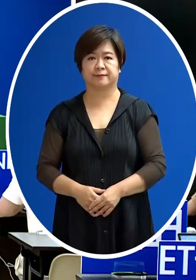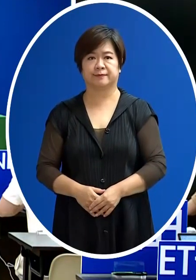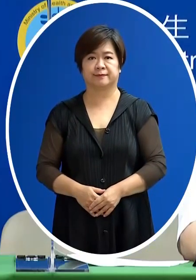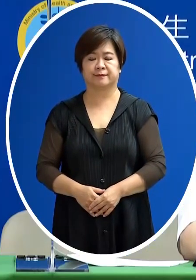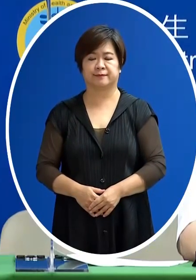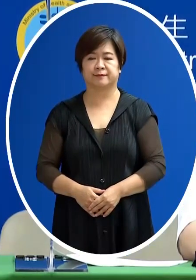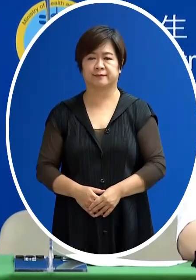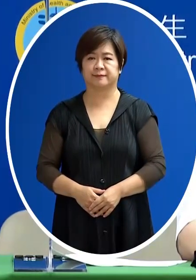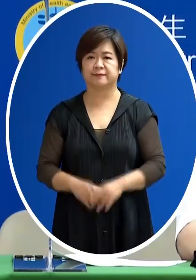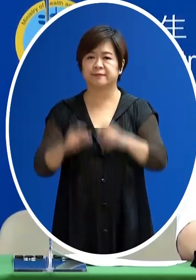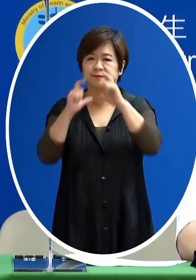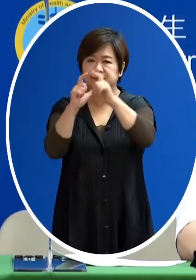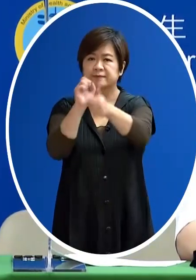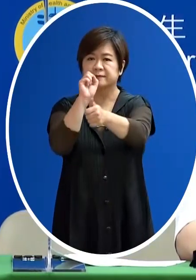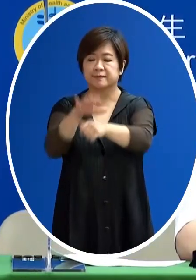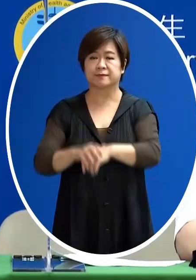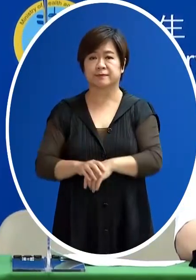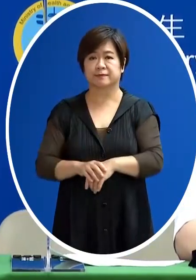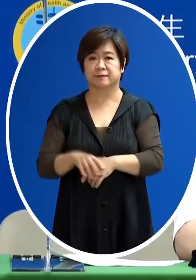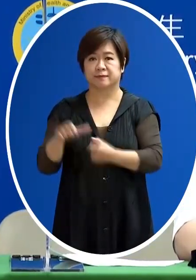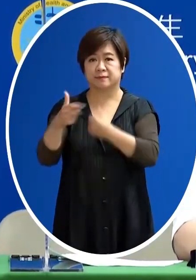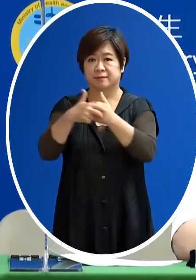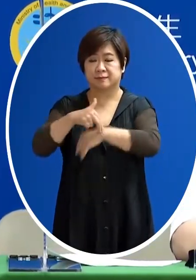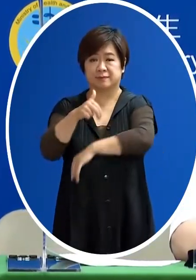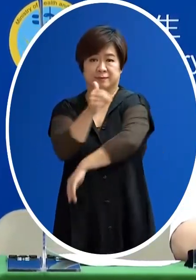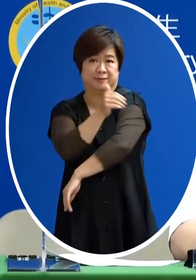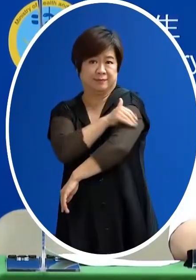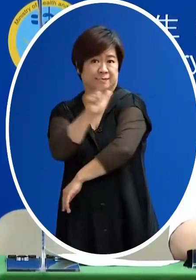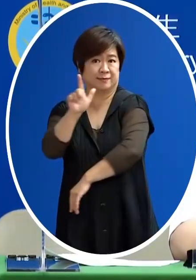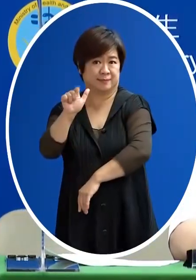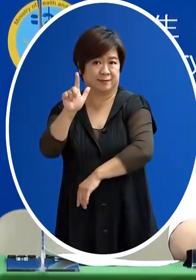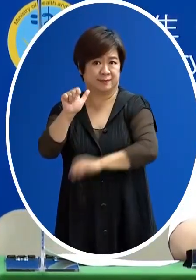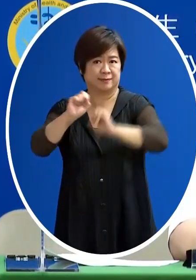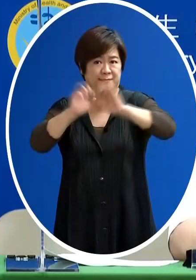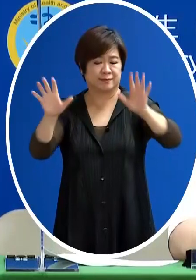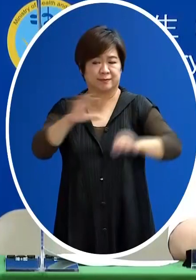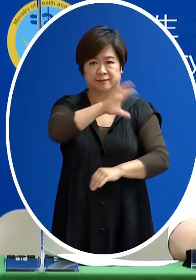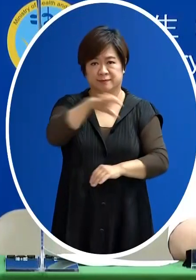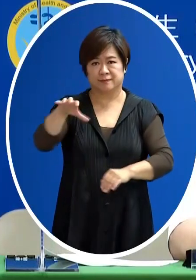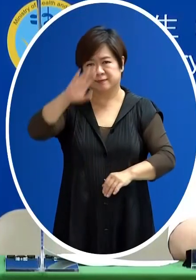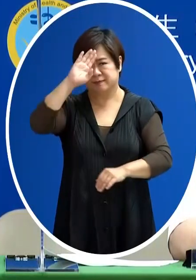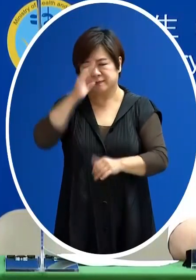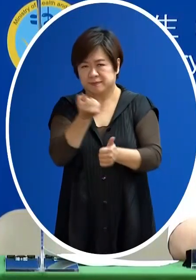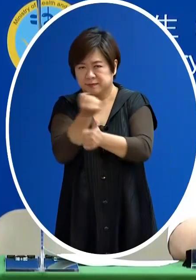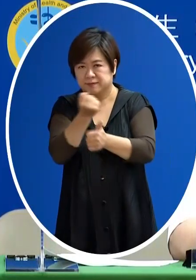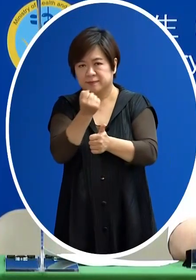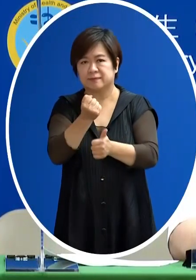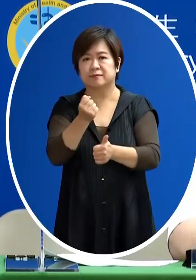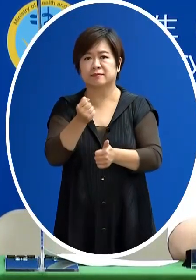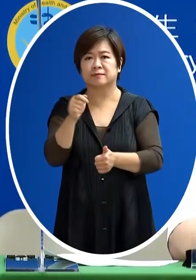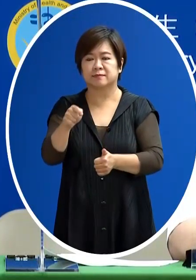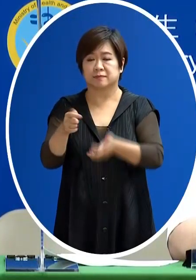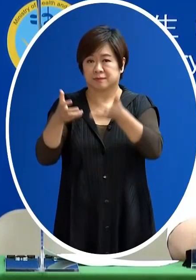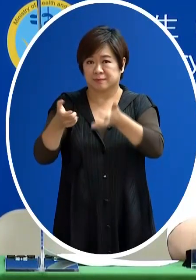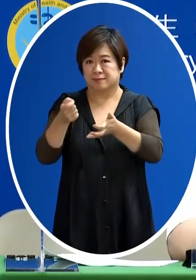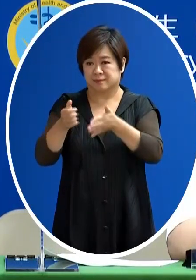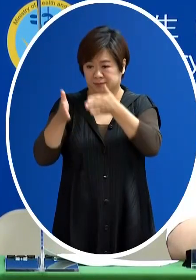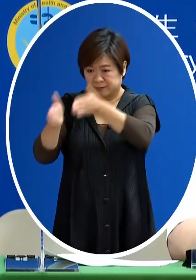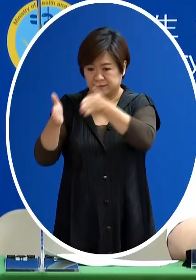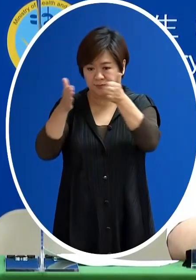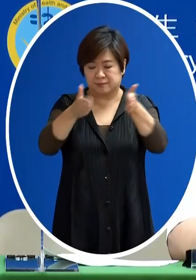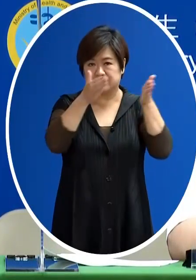好，先解释一下这个陈秀熙老师说的地方的疾病监测，它其实会变成是比较是重点族群的